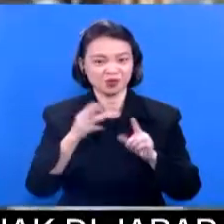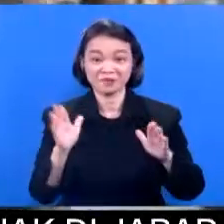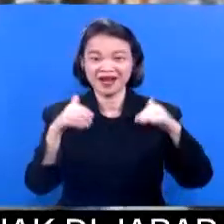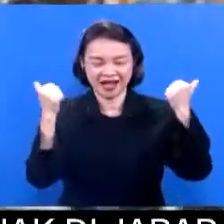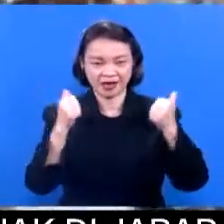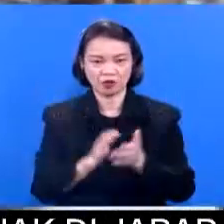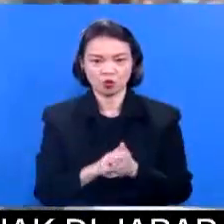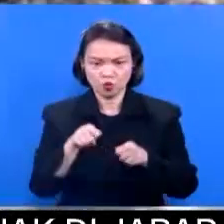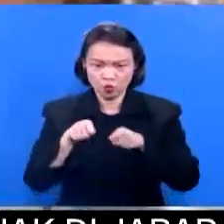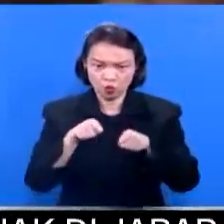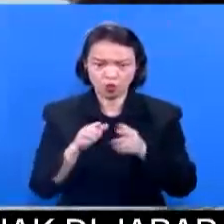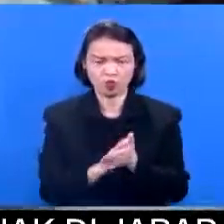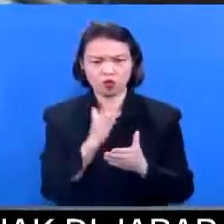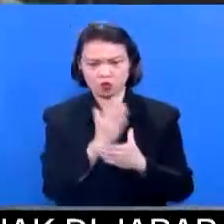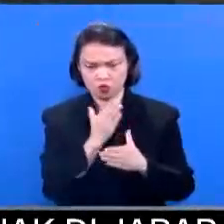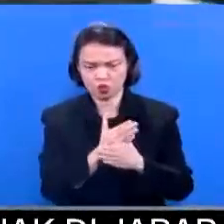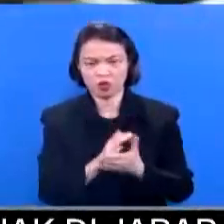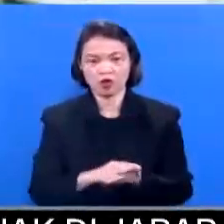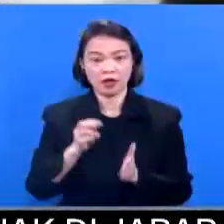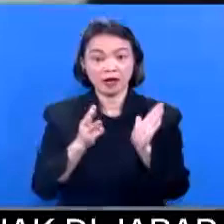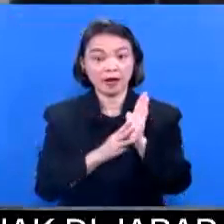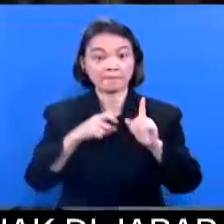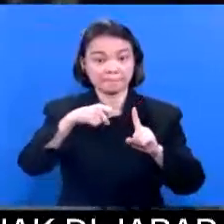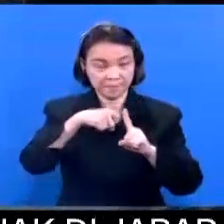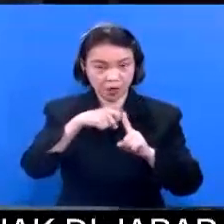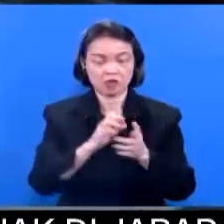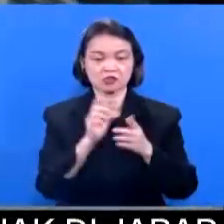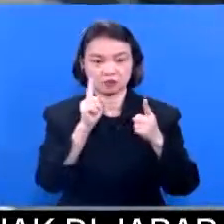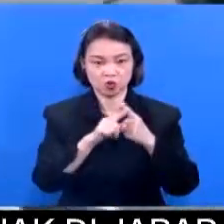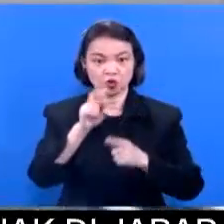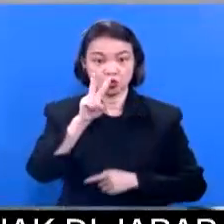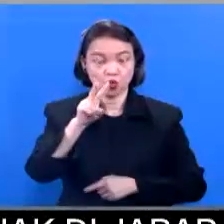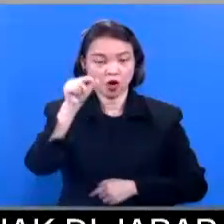melalui gugatan sengketa pilkada di Mahkamah Konstitusi hingga dilaksanakannya